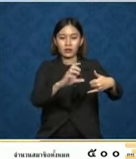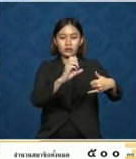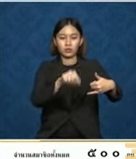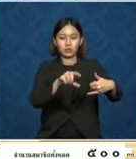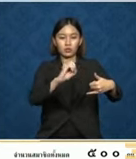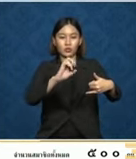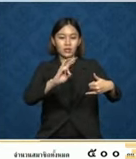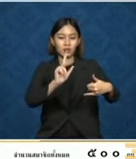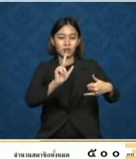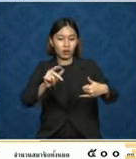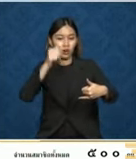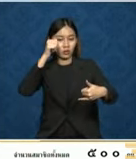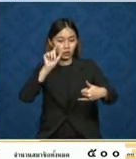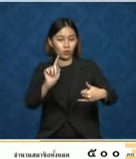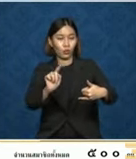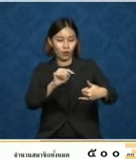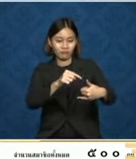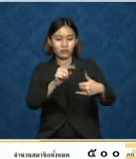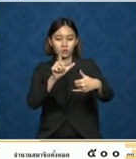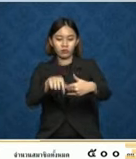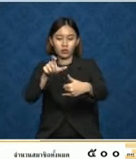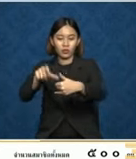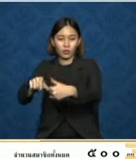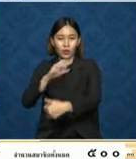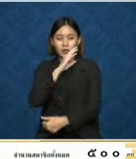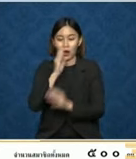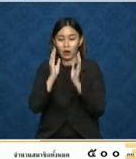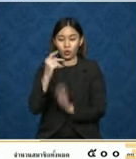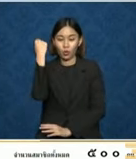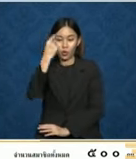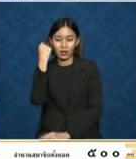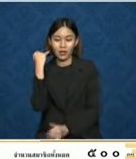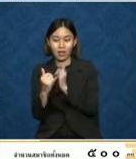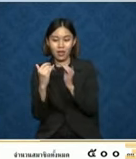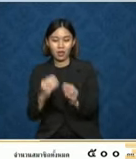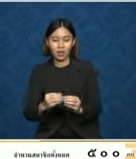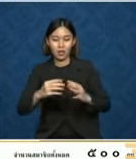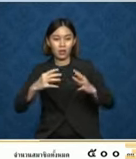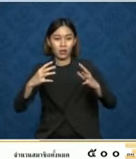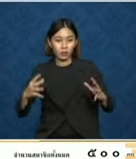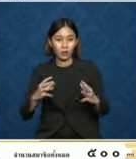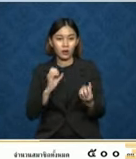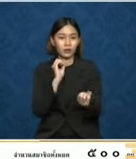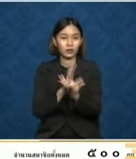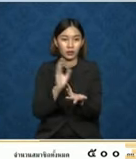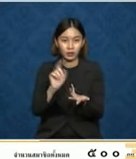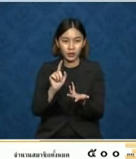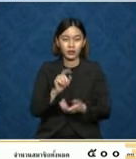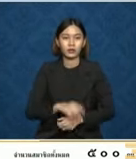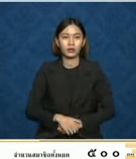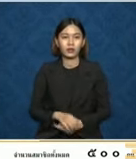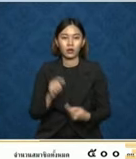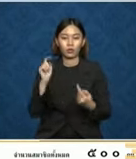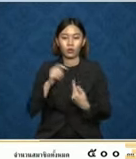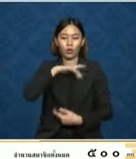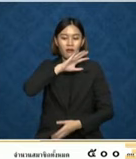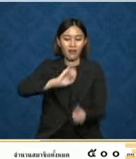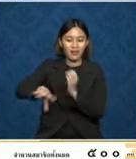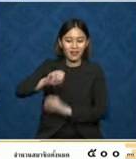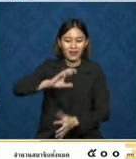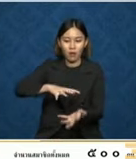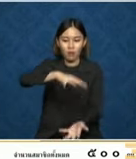อวันและจากแนวโน้มครับหากมีนักท่องเที่ยวเพิ่มมากยิ่งขึ้นผลที่ตามมาครับปริมาณขยะ